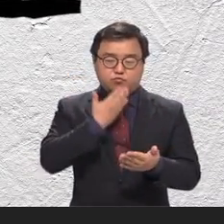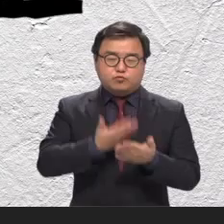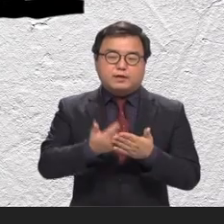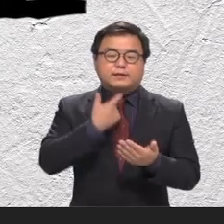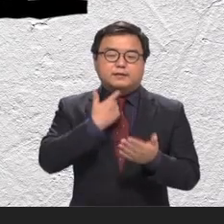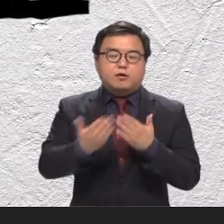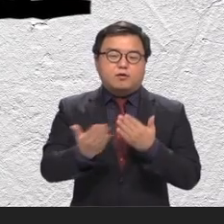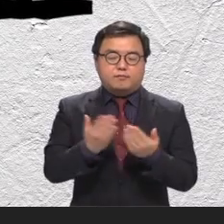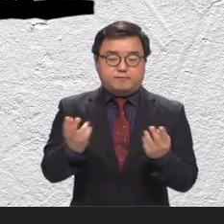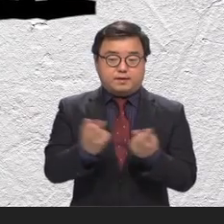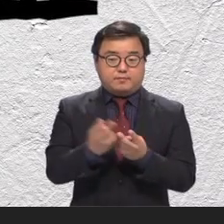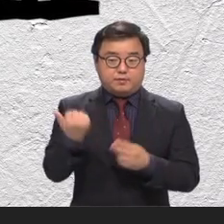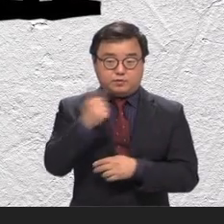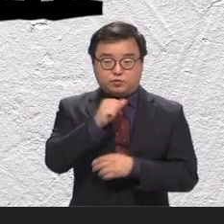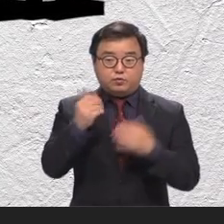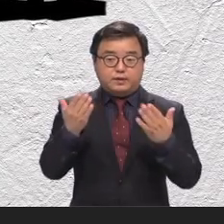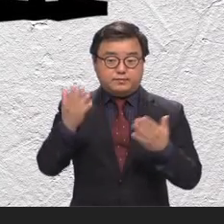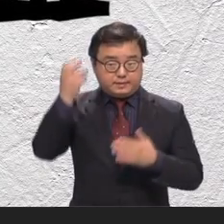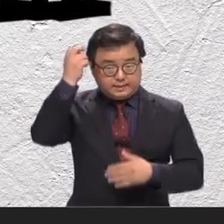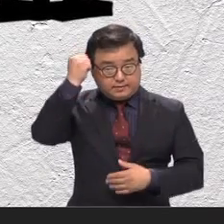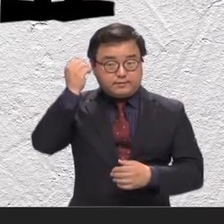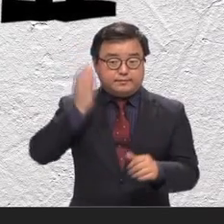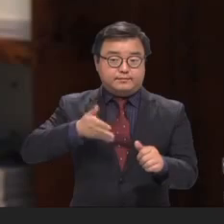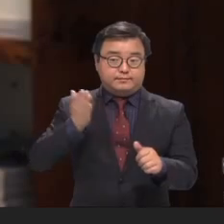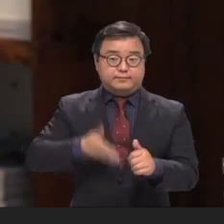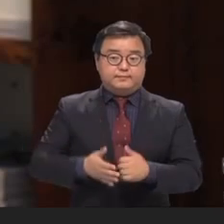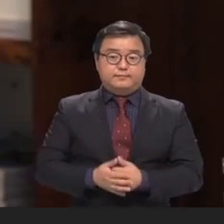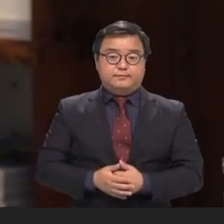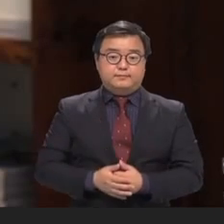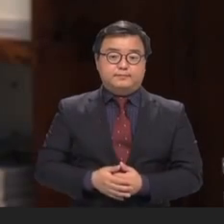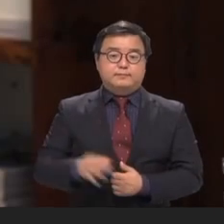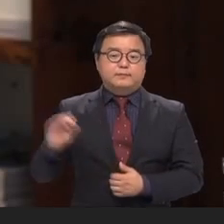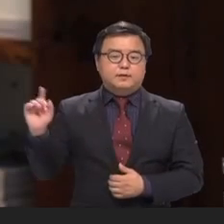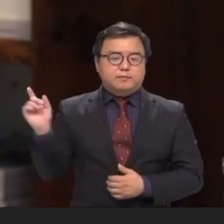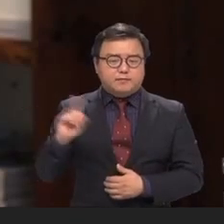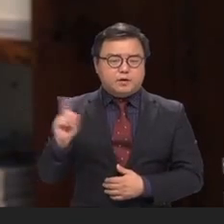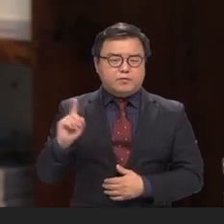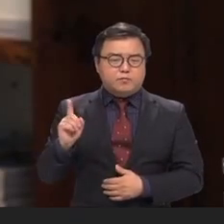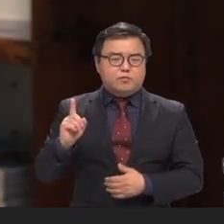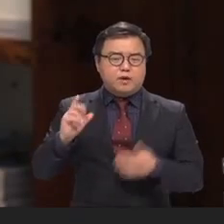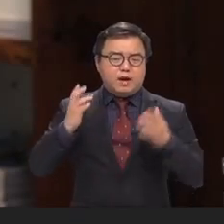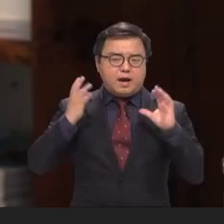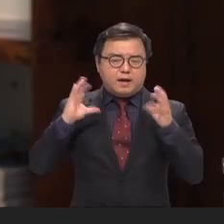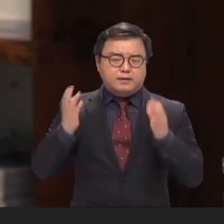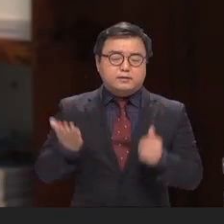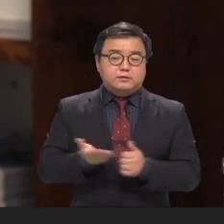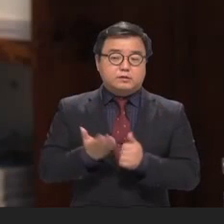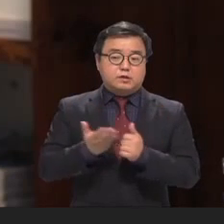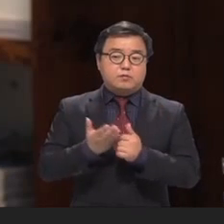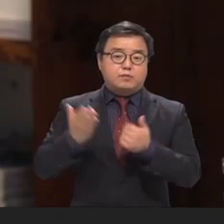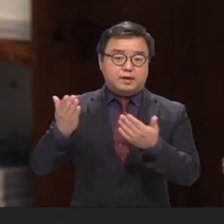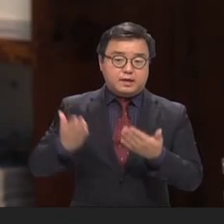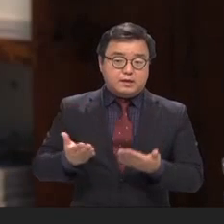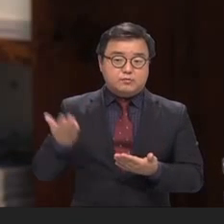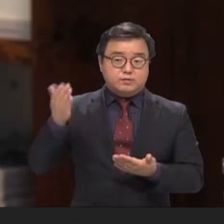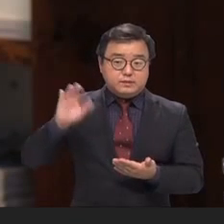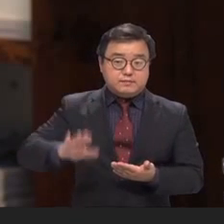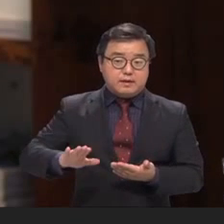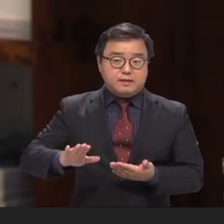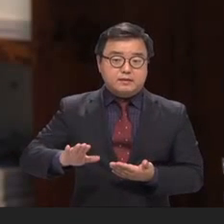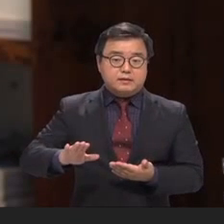노하우를 알려드립니다. 꼭 기억하세요. 아무리 육아를 해준다고 해도 우리가 엄마는 아니라는